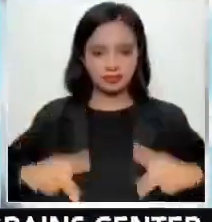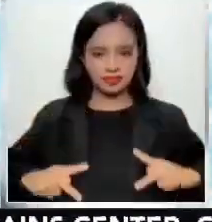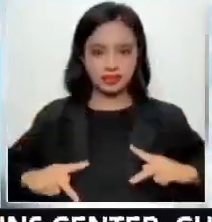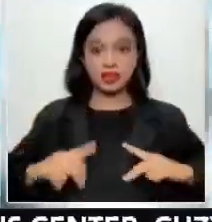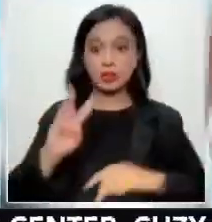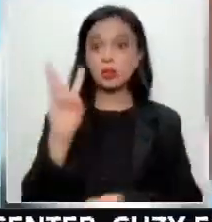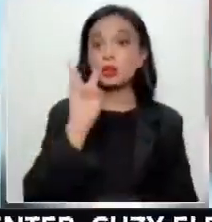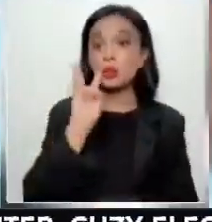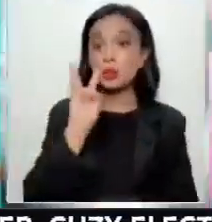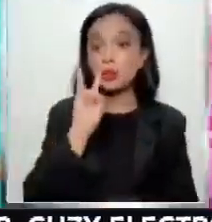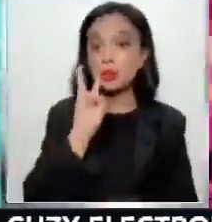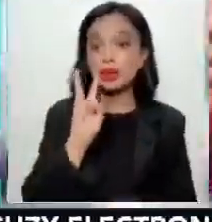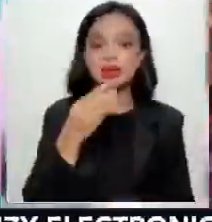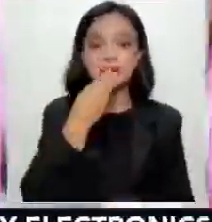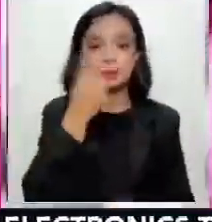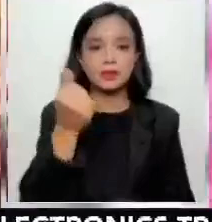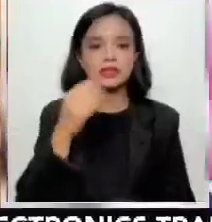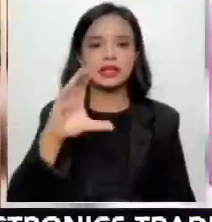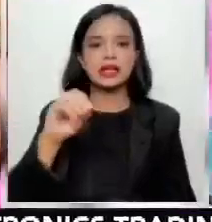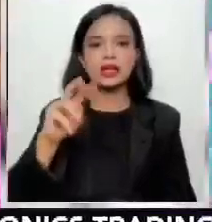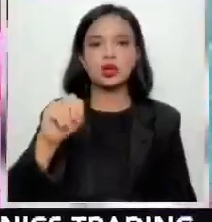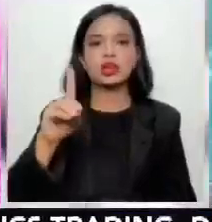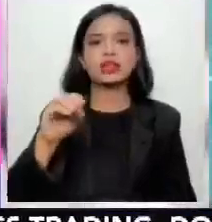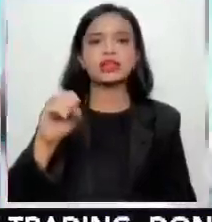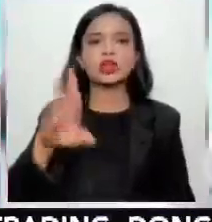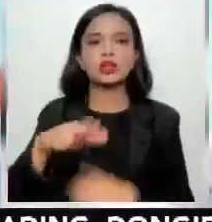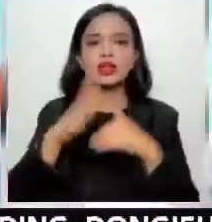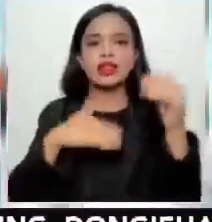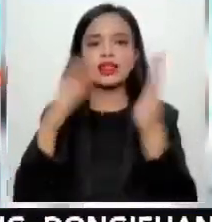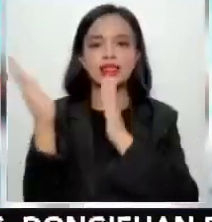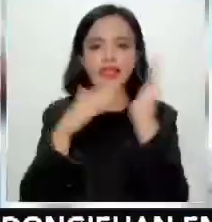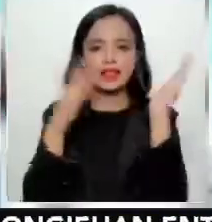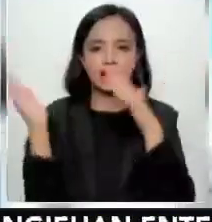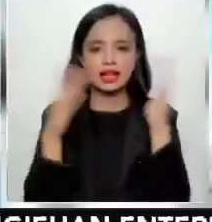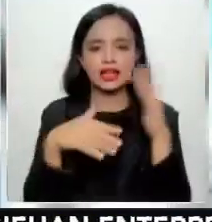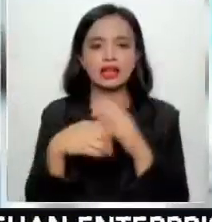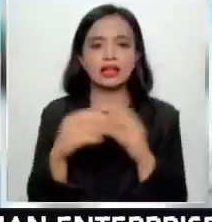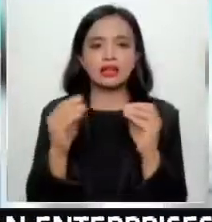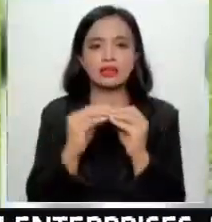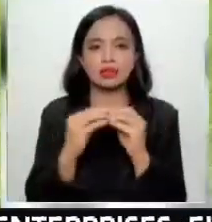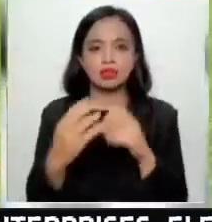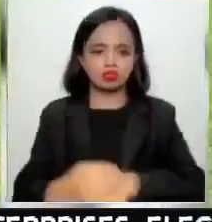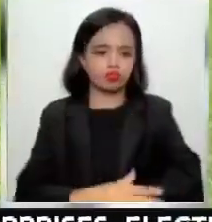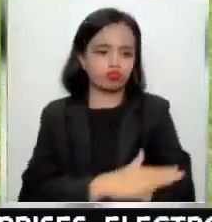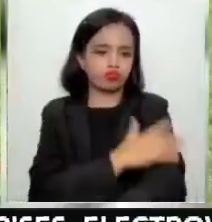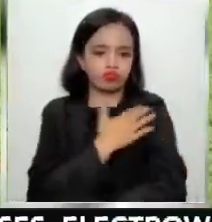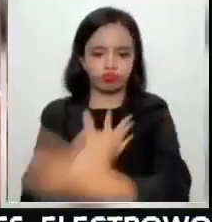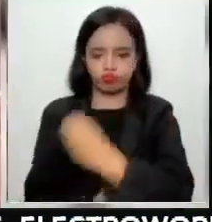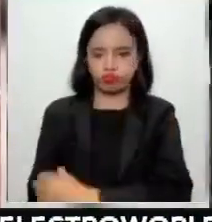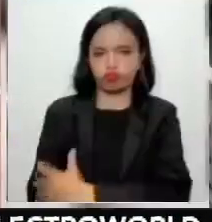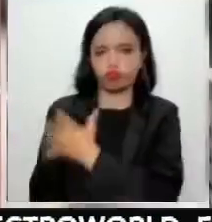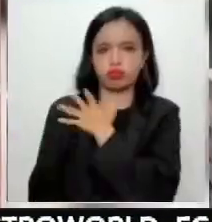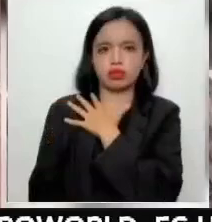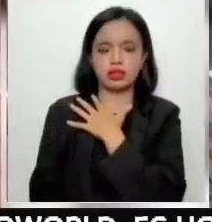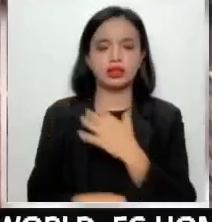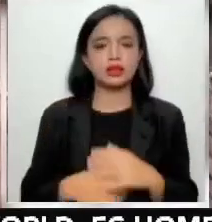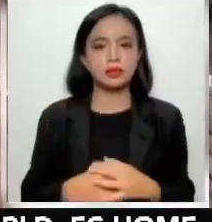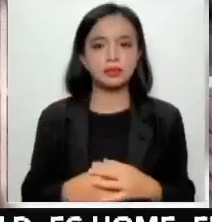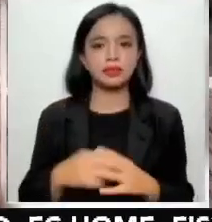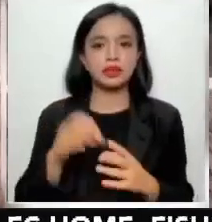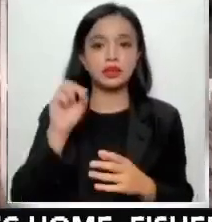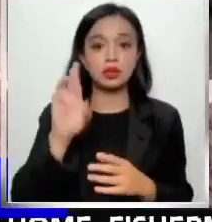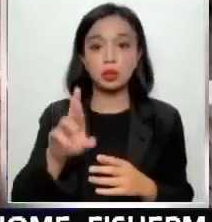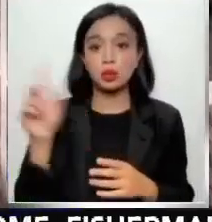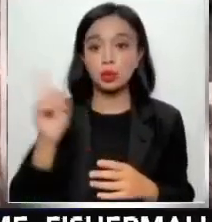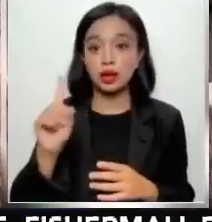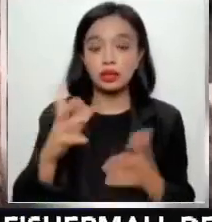na conductor kaysa sa hangin. Kapag tayo ay nakalublob sa tubig, mas mabilis na dumadalo yung energy mula sa ating katawan. Ang The Great Bath of Mohenjo-Daro na matatagpon